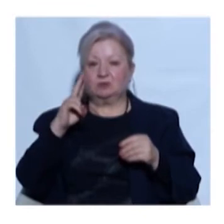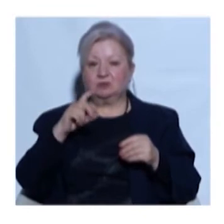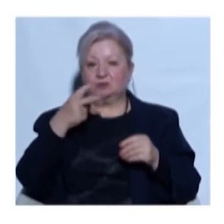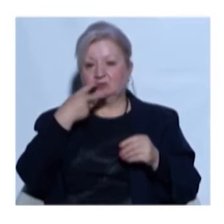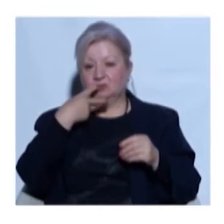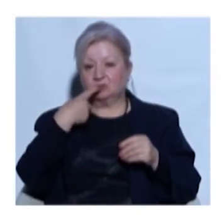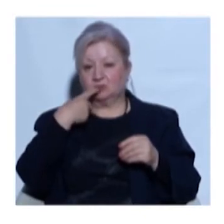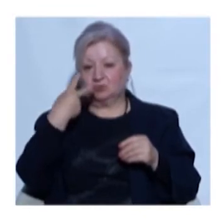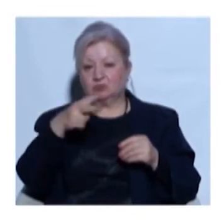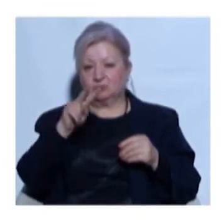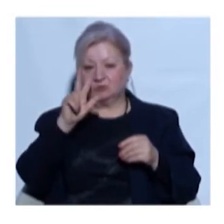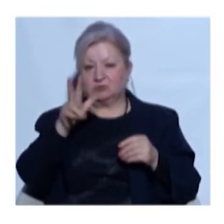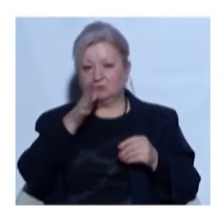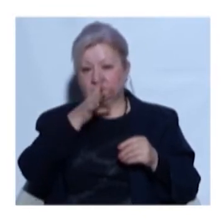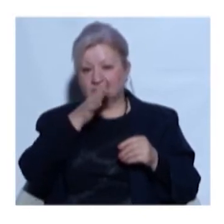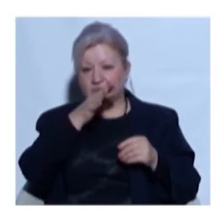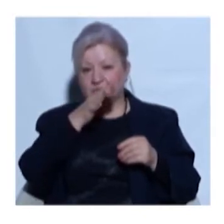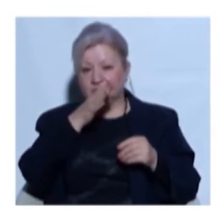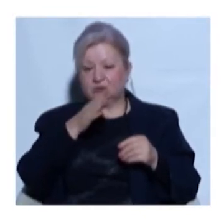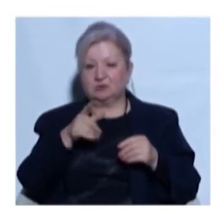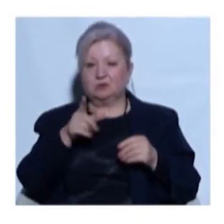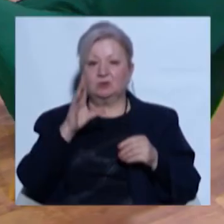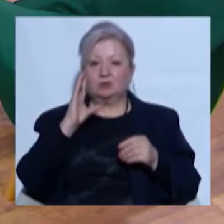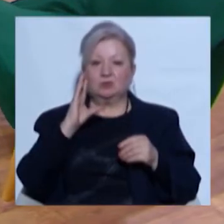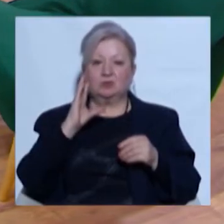23 წლის Umtsrosi Serjanti, Romelits